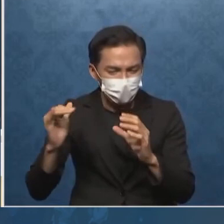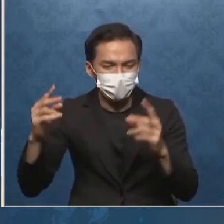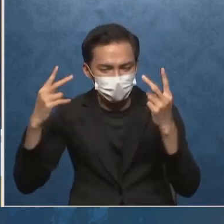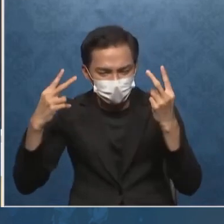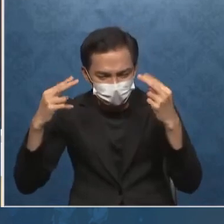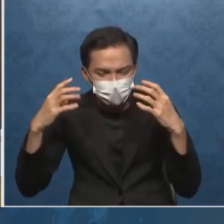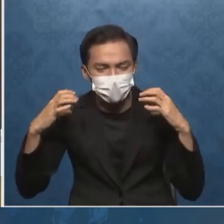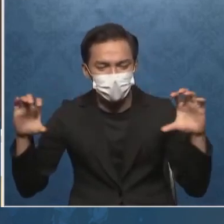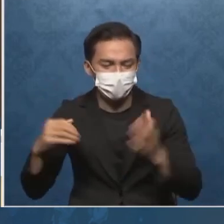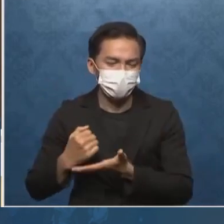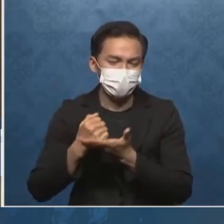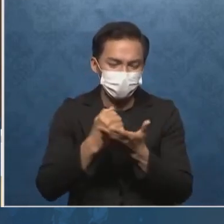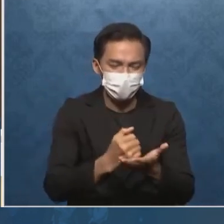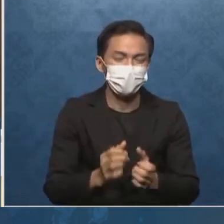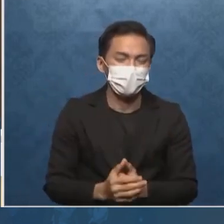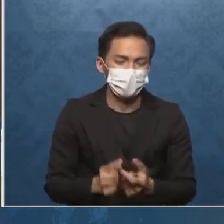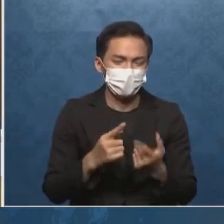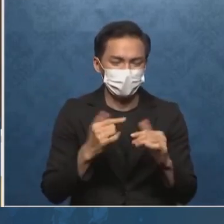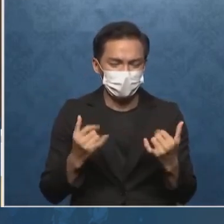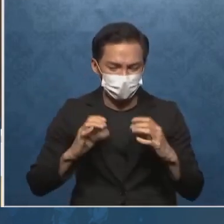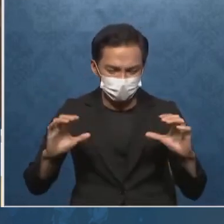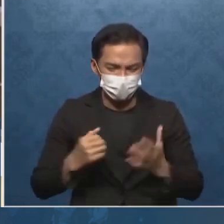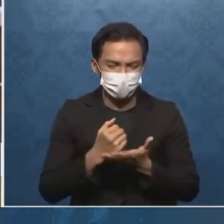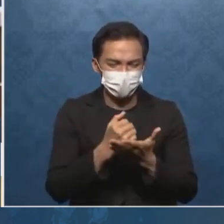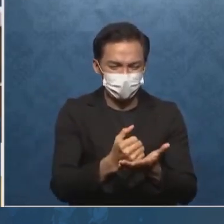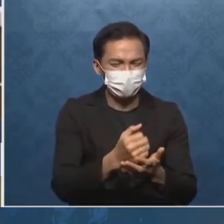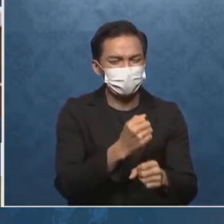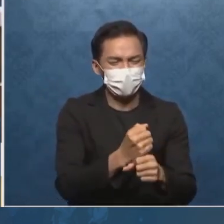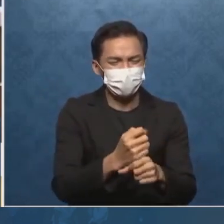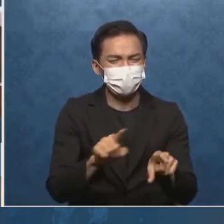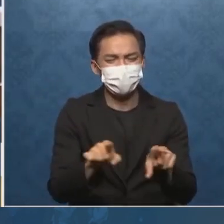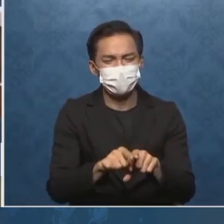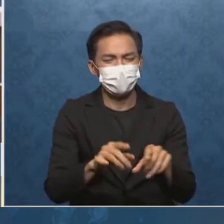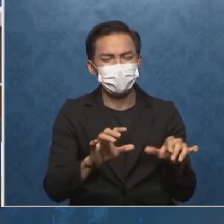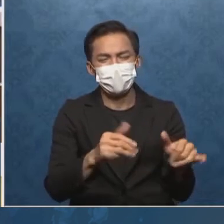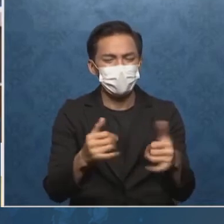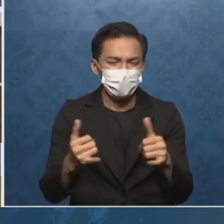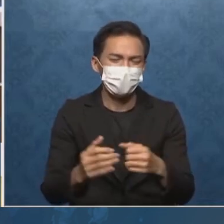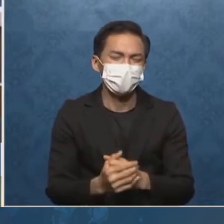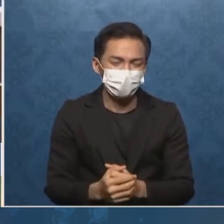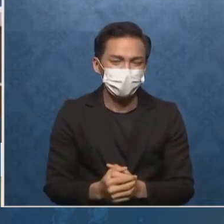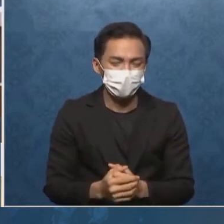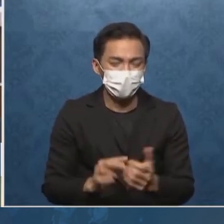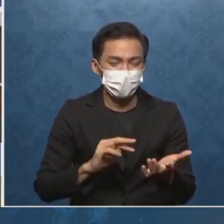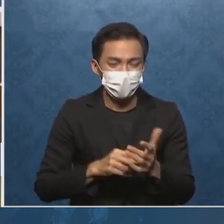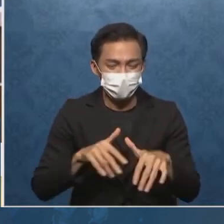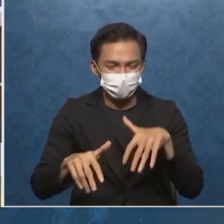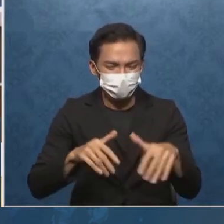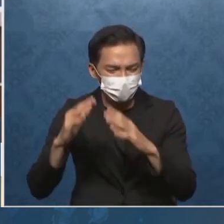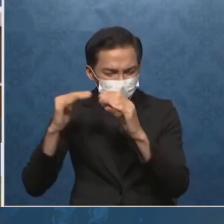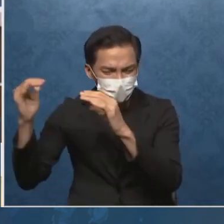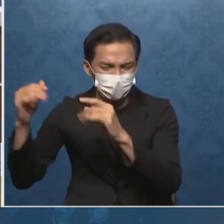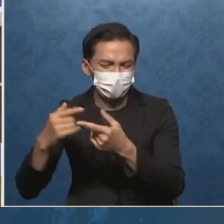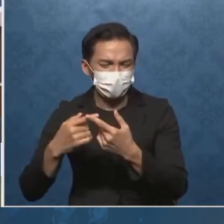แต่สิ่งที่รัฐบาลทำอยู่เหมือนเล่นกับความรู้สึกความคาดหวังของที่ร้องประชา